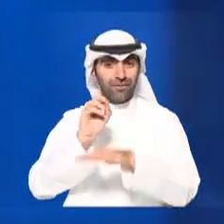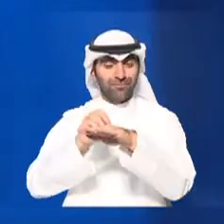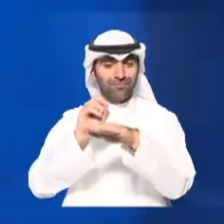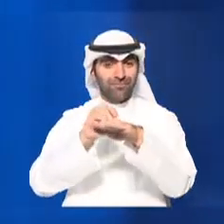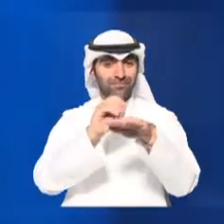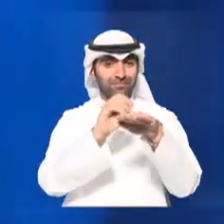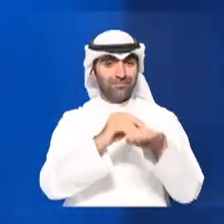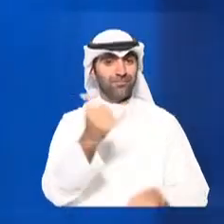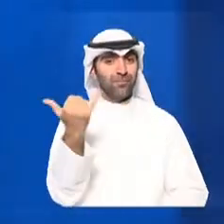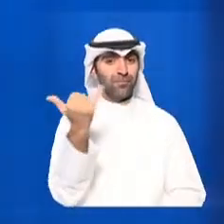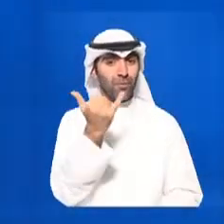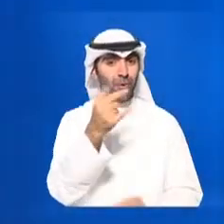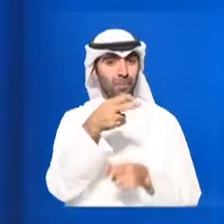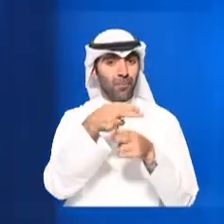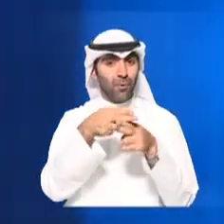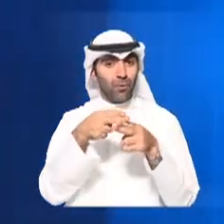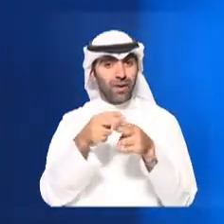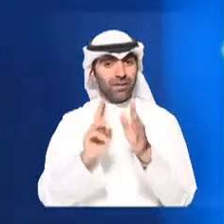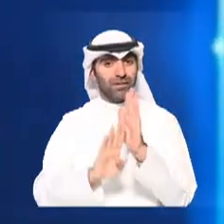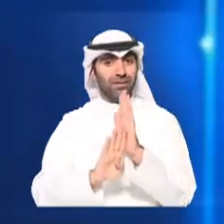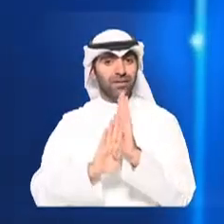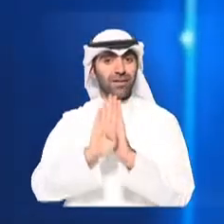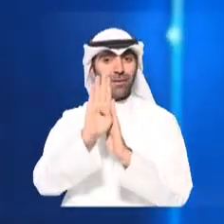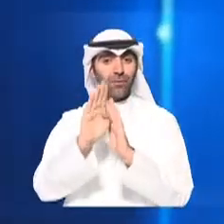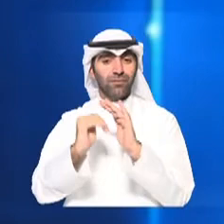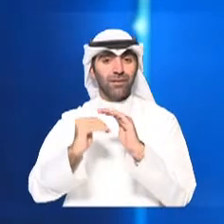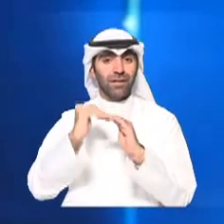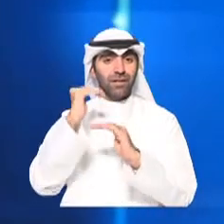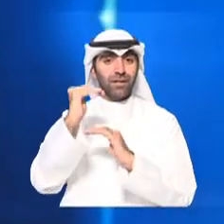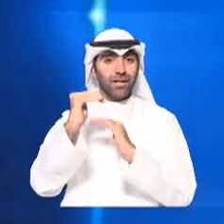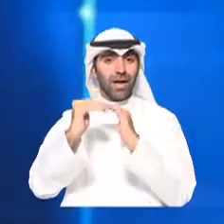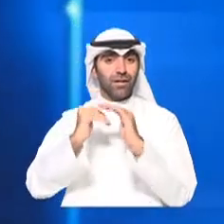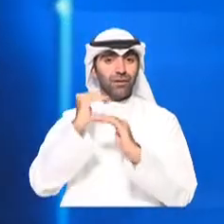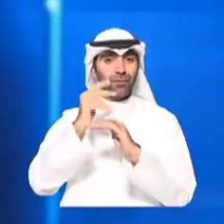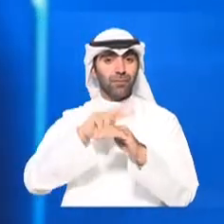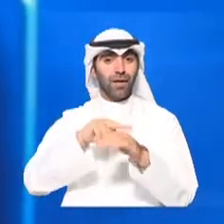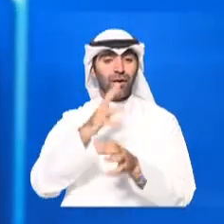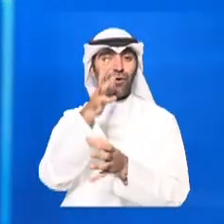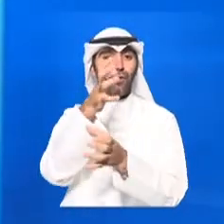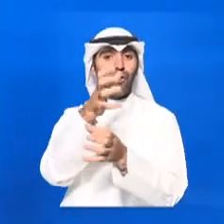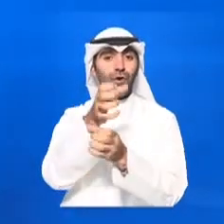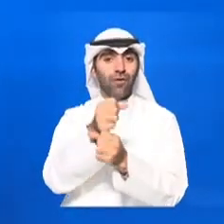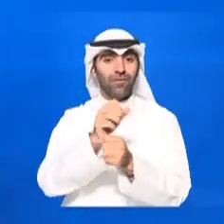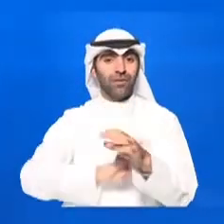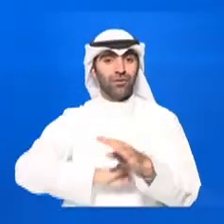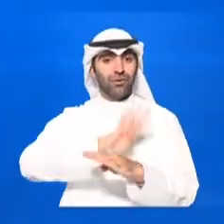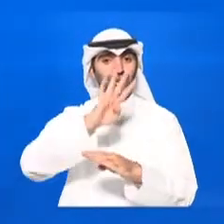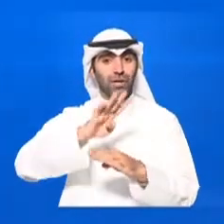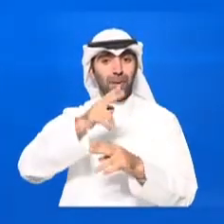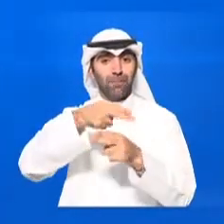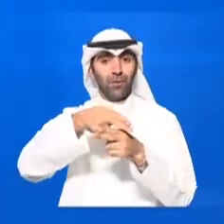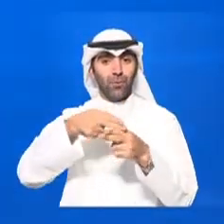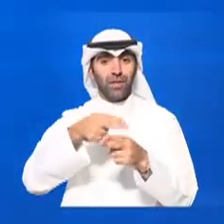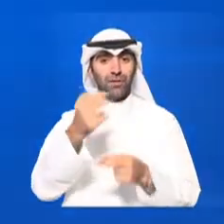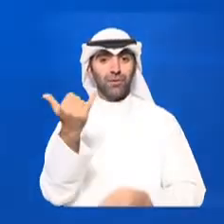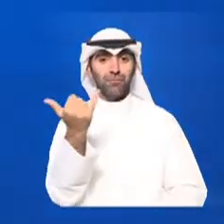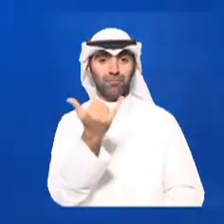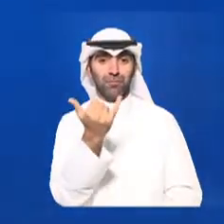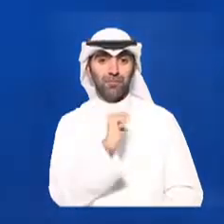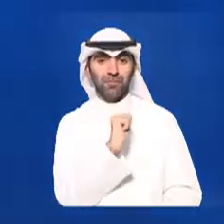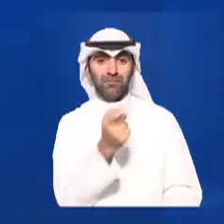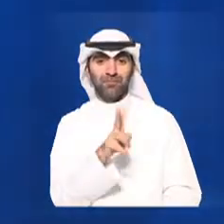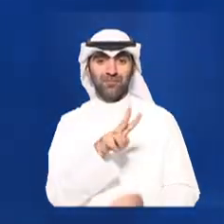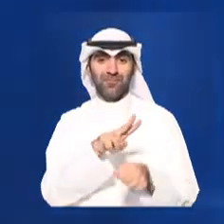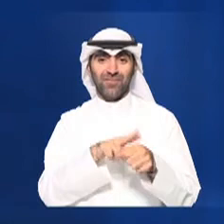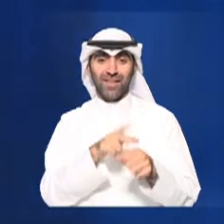إلى تحقيق التطور والارتقاء والتميز في أدائهم والوصول به إلى المستويات المنشودة حتى يكونوا